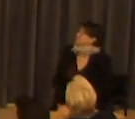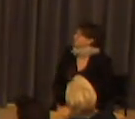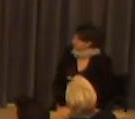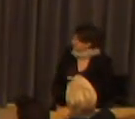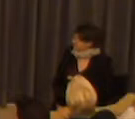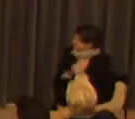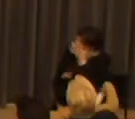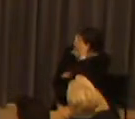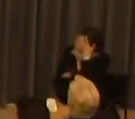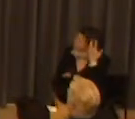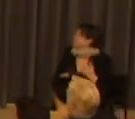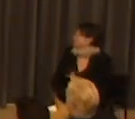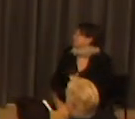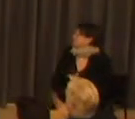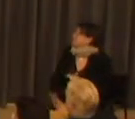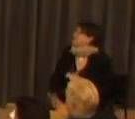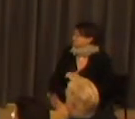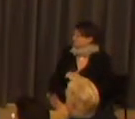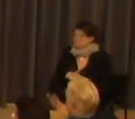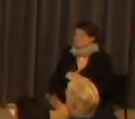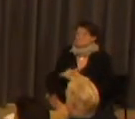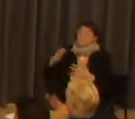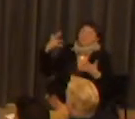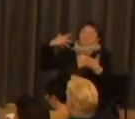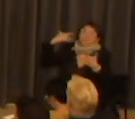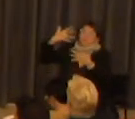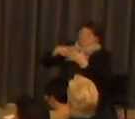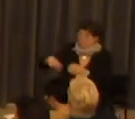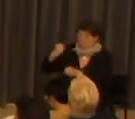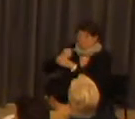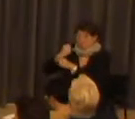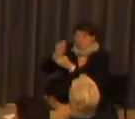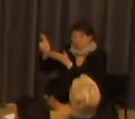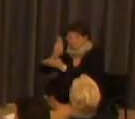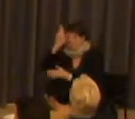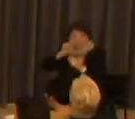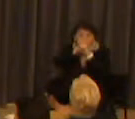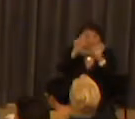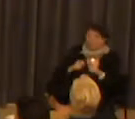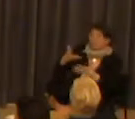ara hem estat col·laborant, però ara podem continuar-ho i